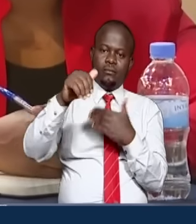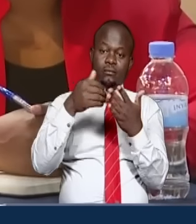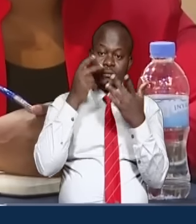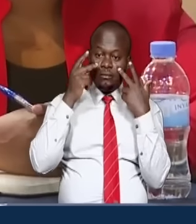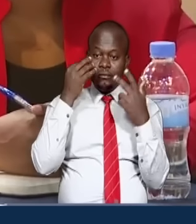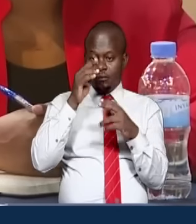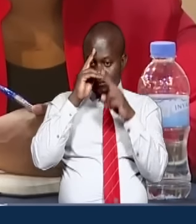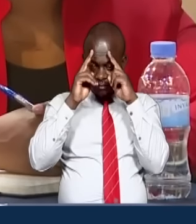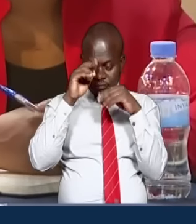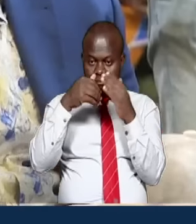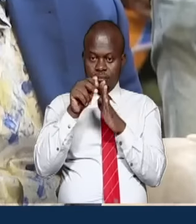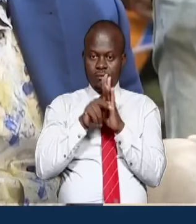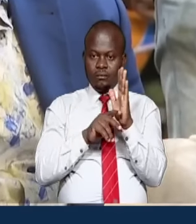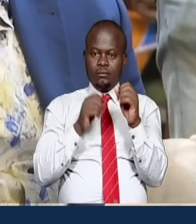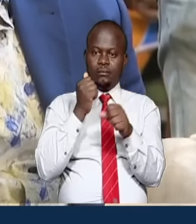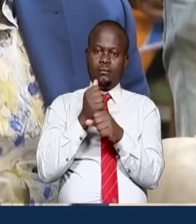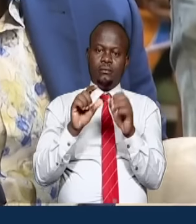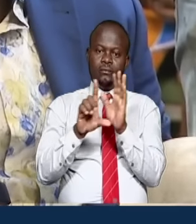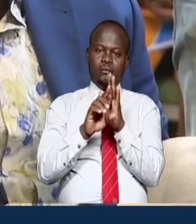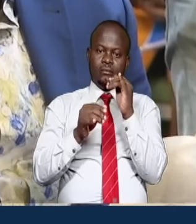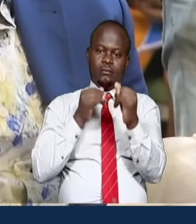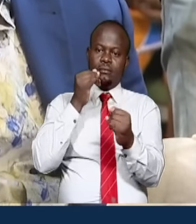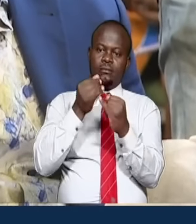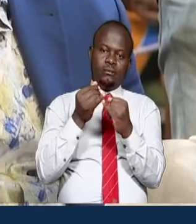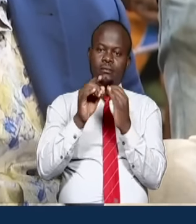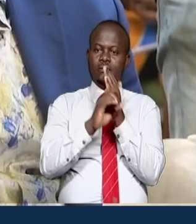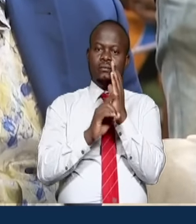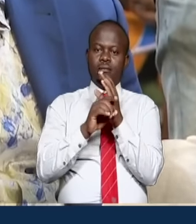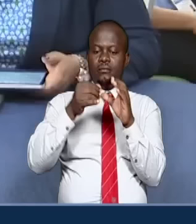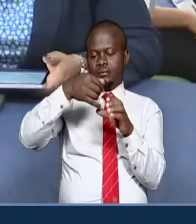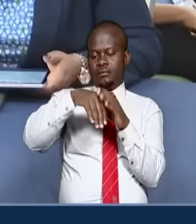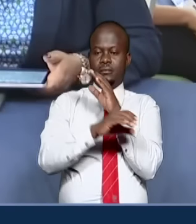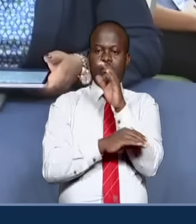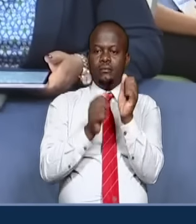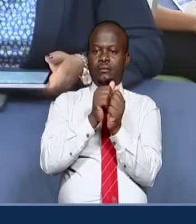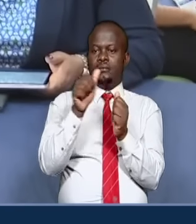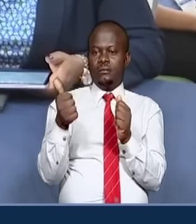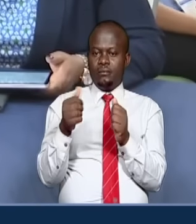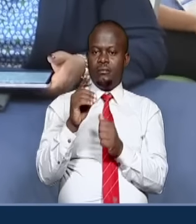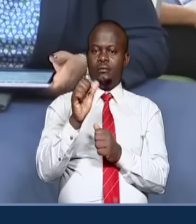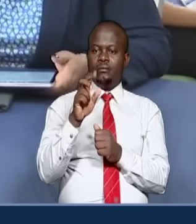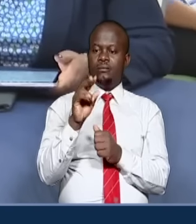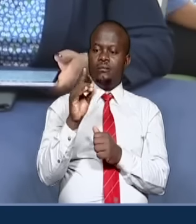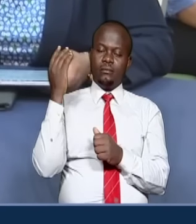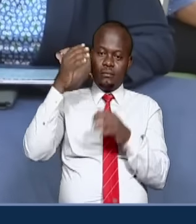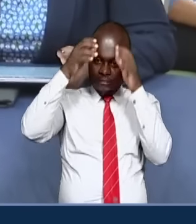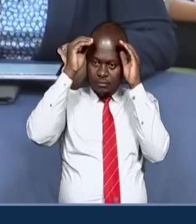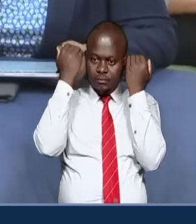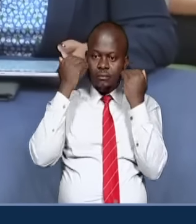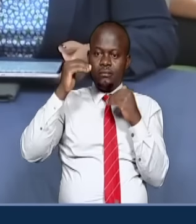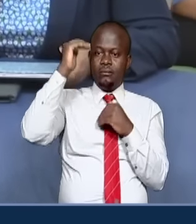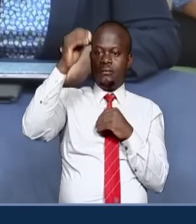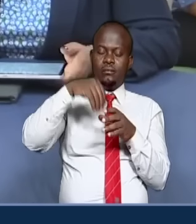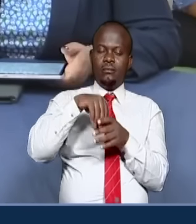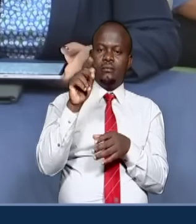niba hubahirizwa amahame n'imikorere y'amategeko mpuzamahanga, akarere n'ay'imbere mu gihugu n'ibindi. David Maraga wahoze ari perezida w'urukiko rw'ikirenga